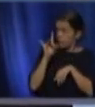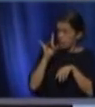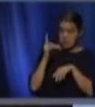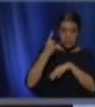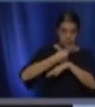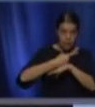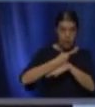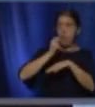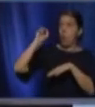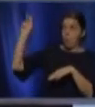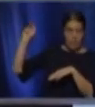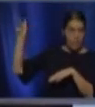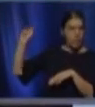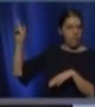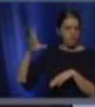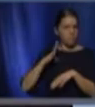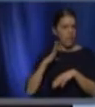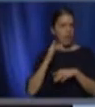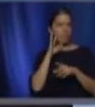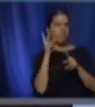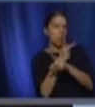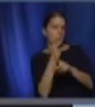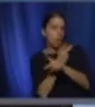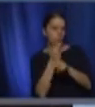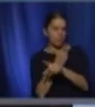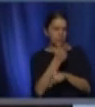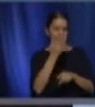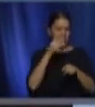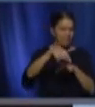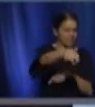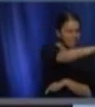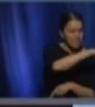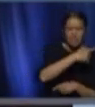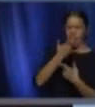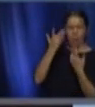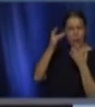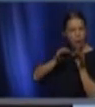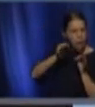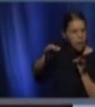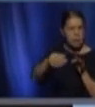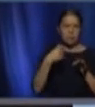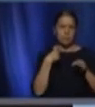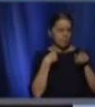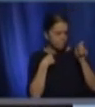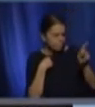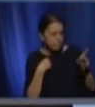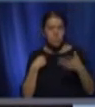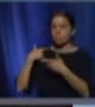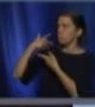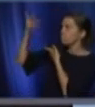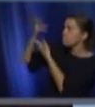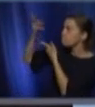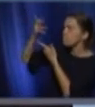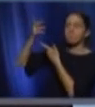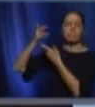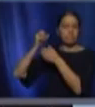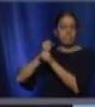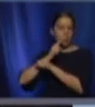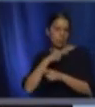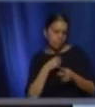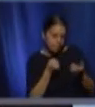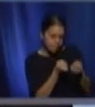long. Alors, j'ai demandé à M. Fitzgibbon de raccourcir ces délais d'octroi de l'aide.